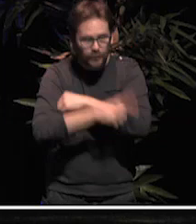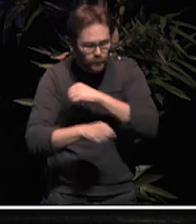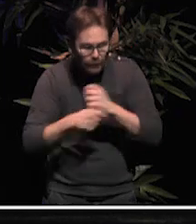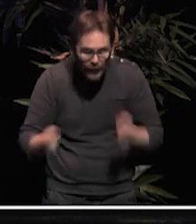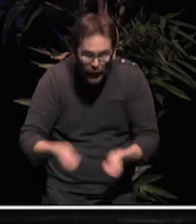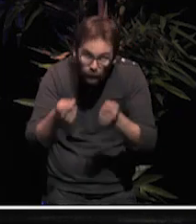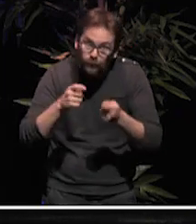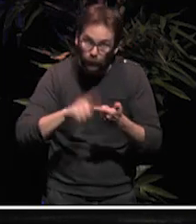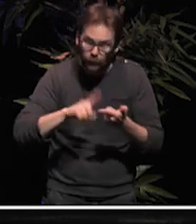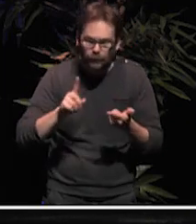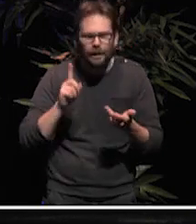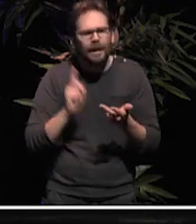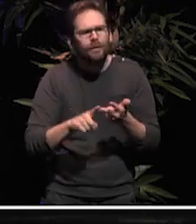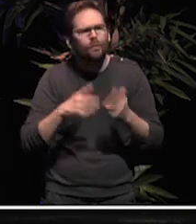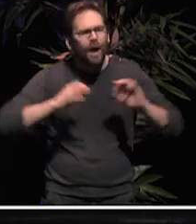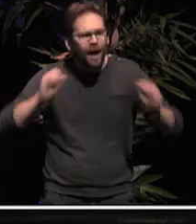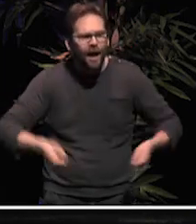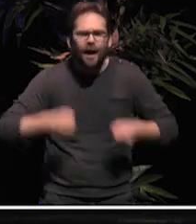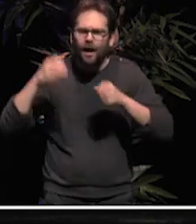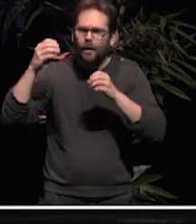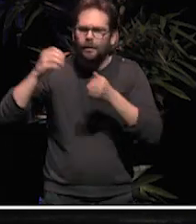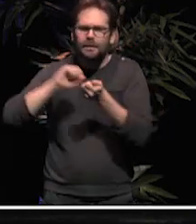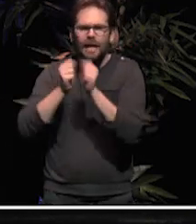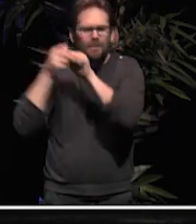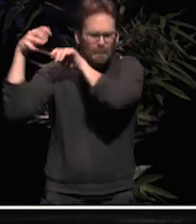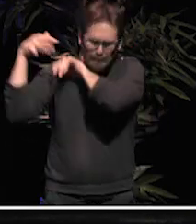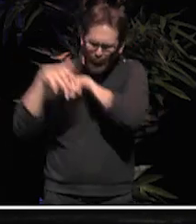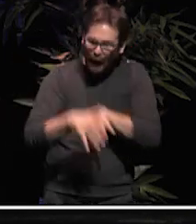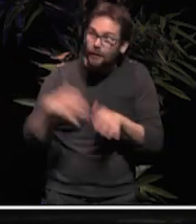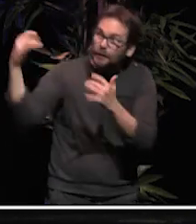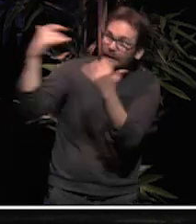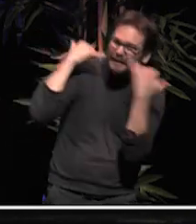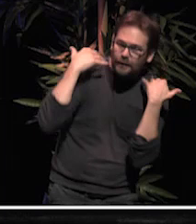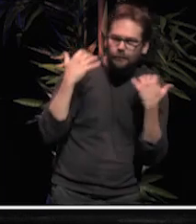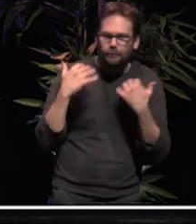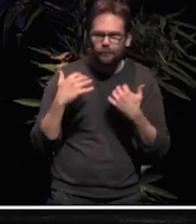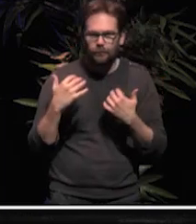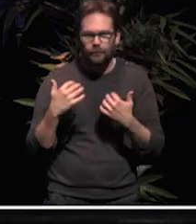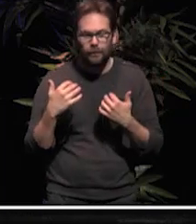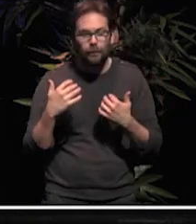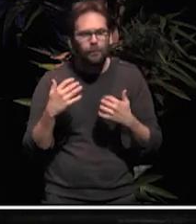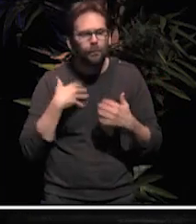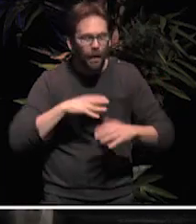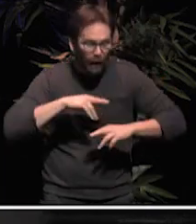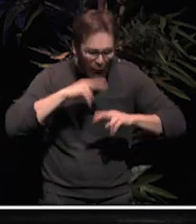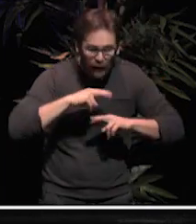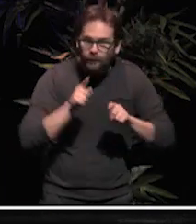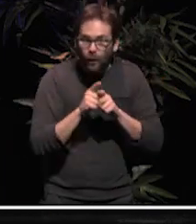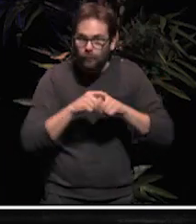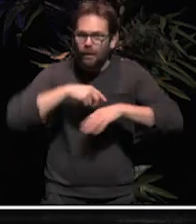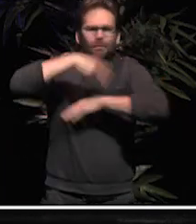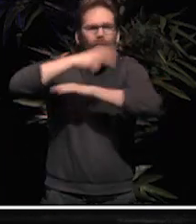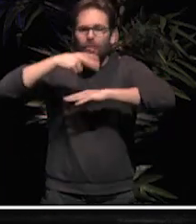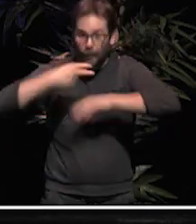le troisième, c'est pris dans 2 avalanches, dans une avalanche avec des amis en faisant du ski. J'étais pas essoufflé parce que j'étais pas dessous, mais j'étais